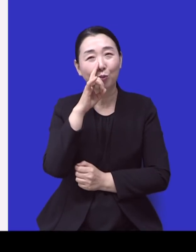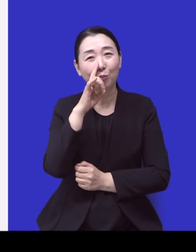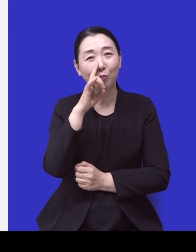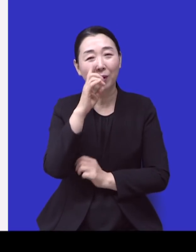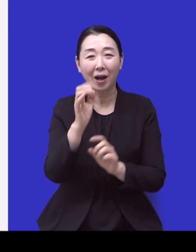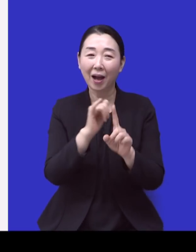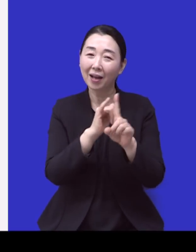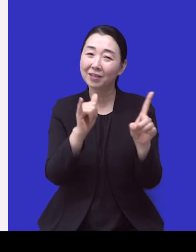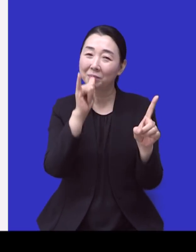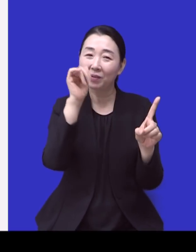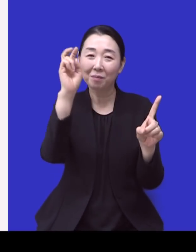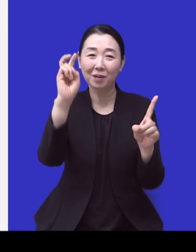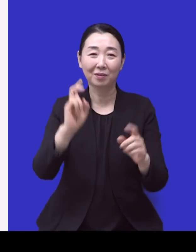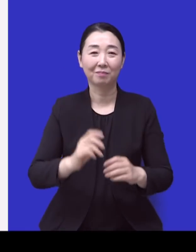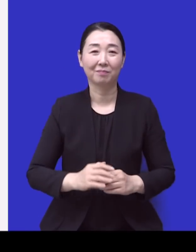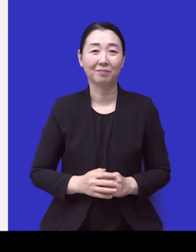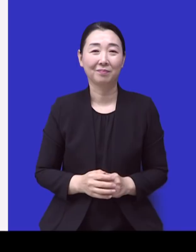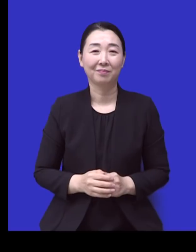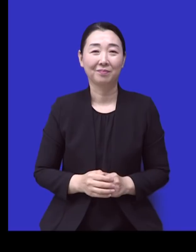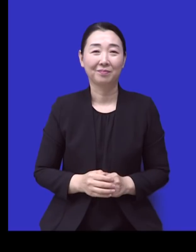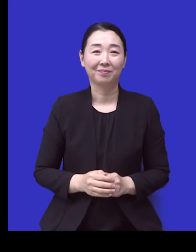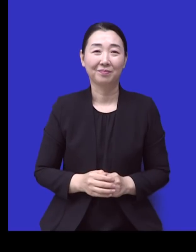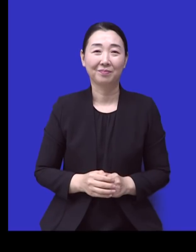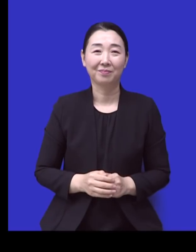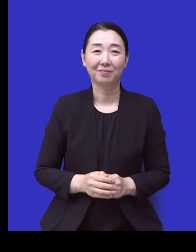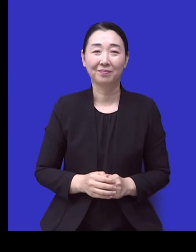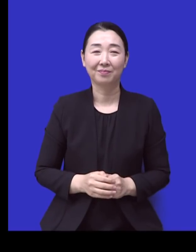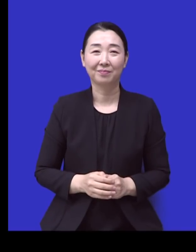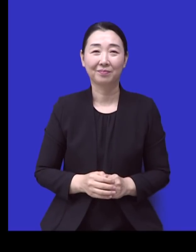한 명은 있겠죠?